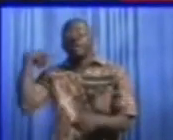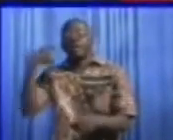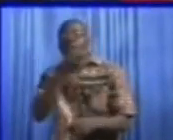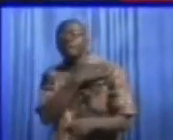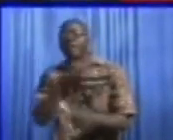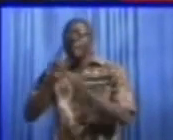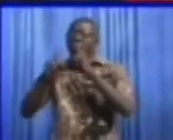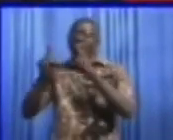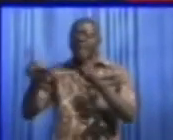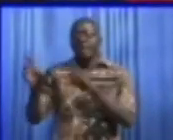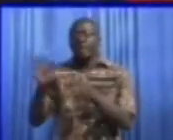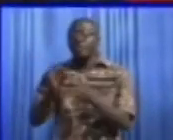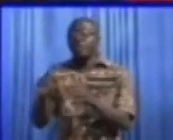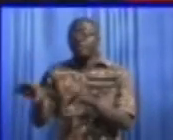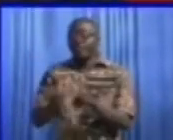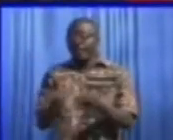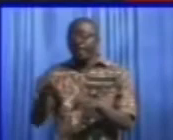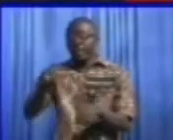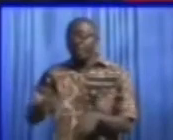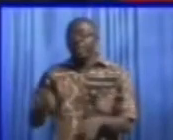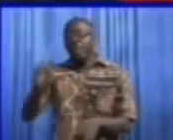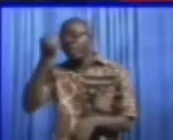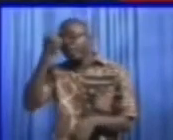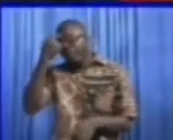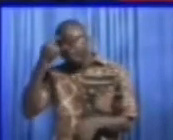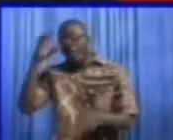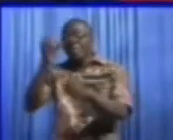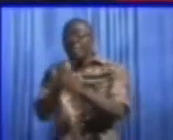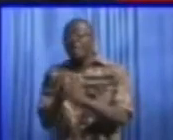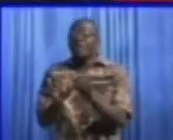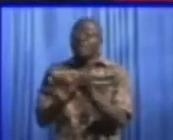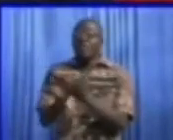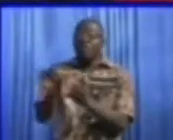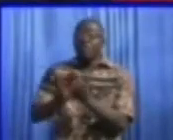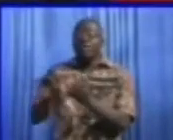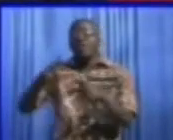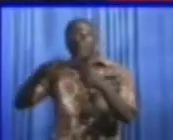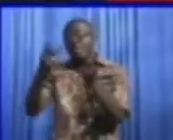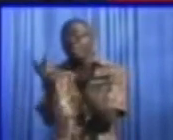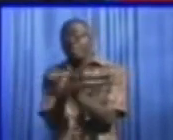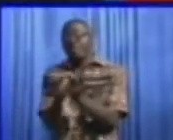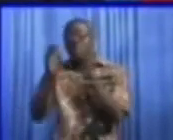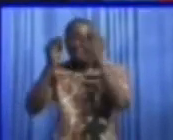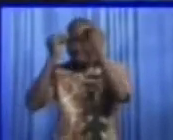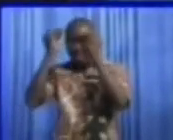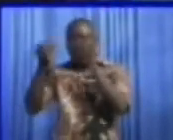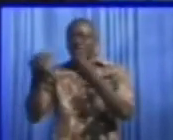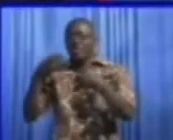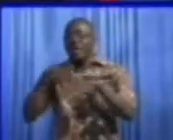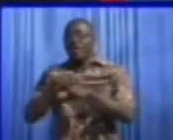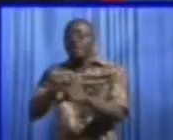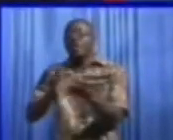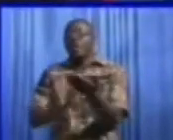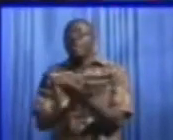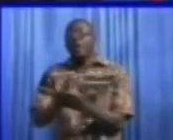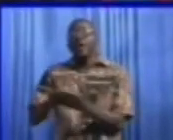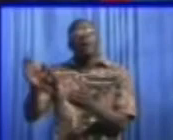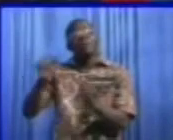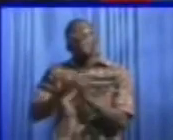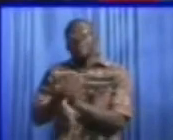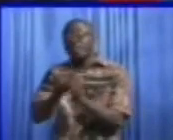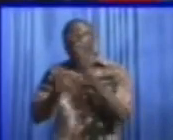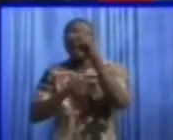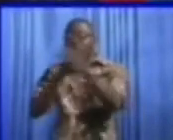du fait que nos gouvernants aujourd'hui doivent prendre en compte les plateformes et les préoccupations qui sont introduites par l'ensemble des populations,